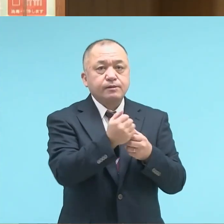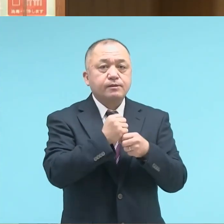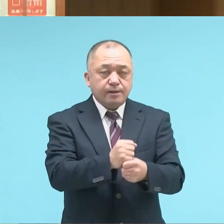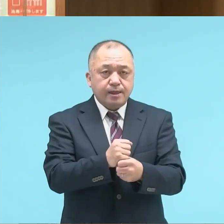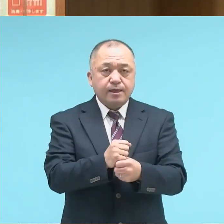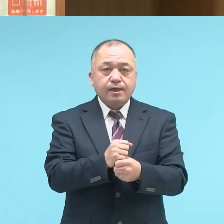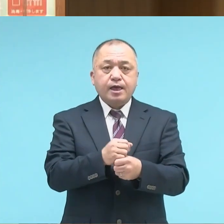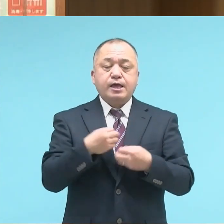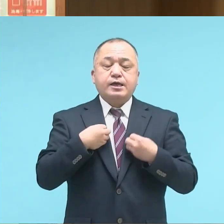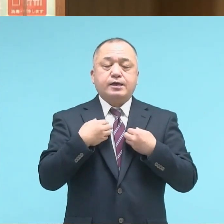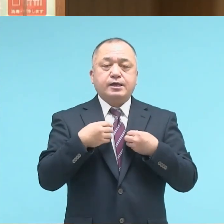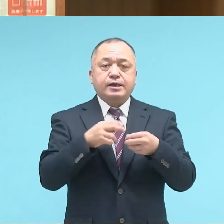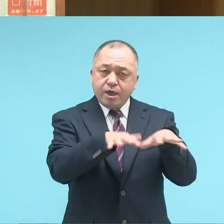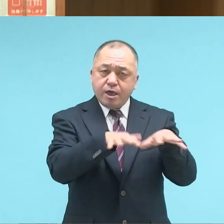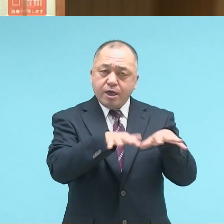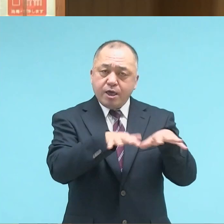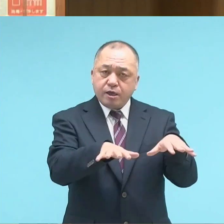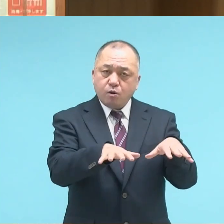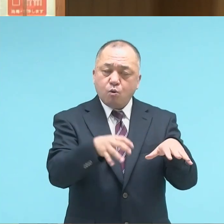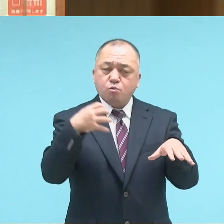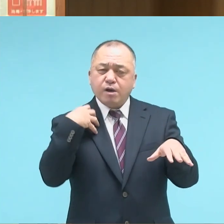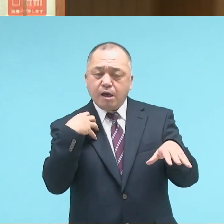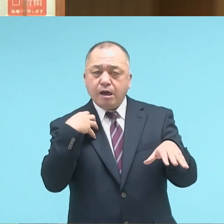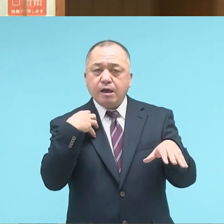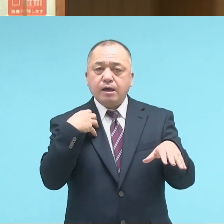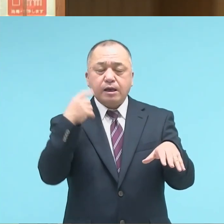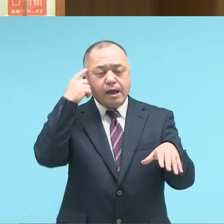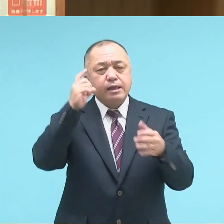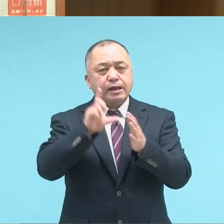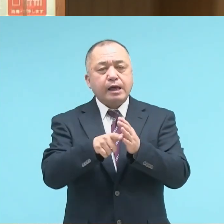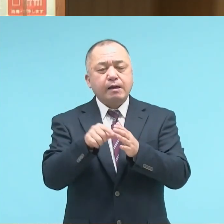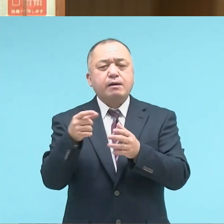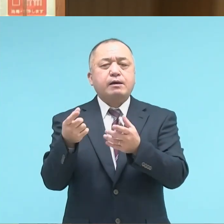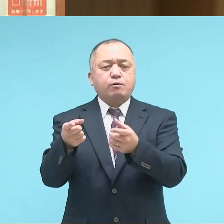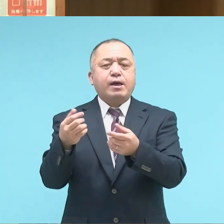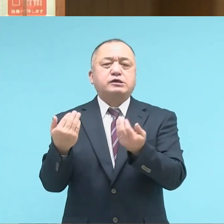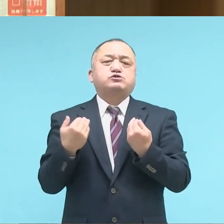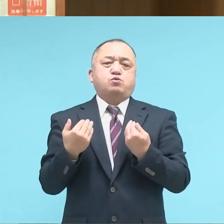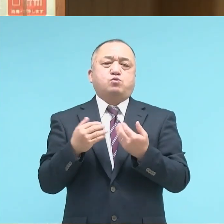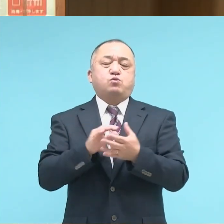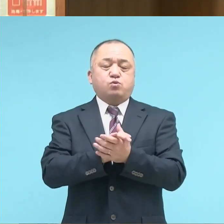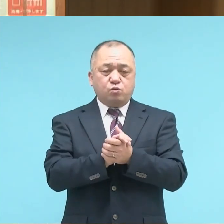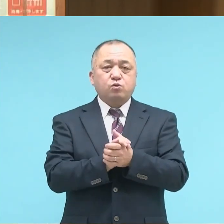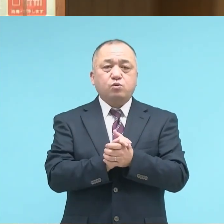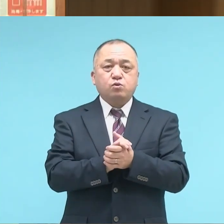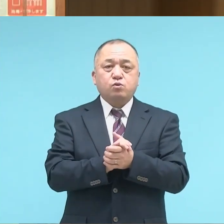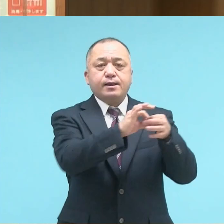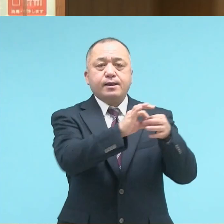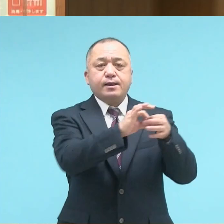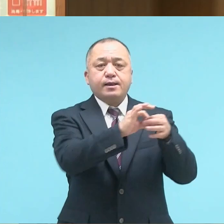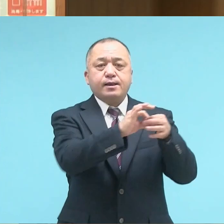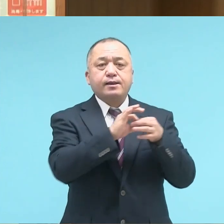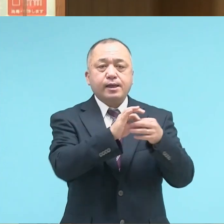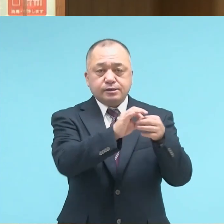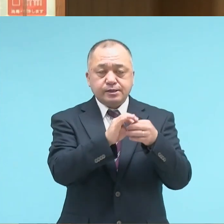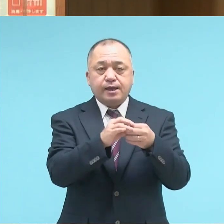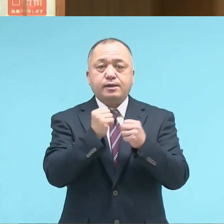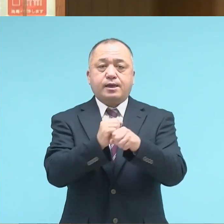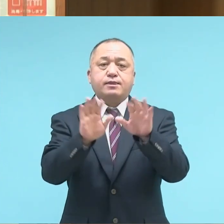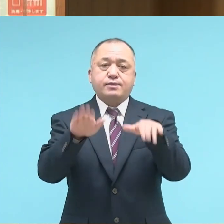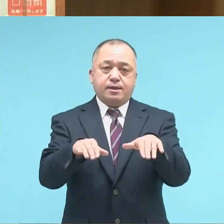供体制の負荷の状況を踏まえると、やはり対策が必要だろうという認識で一致をして、連携して対策を講じ